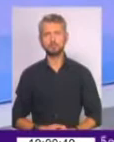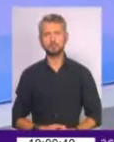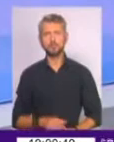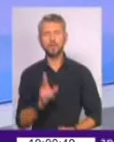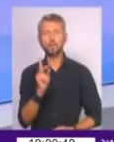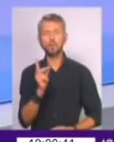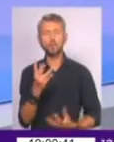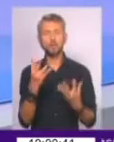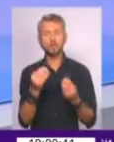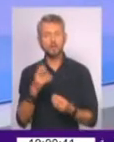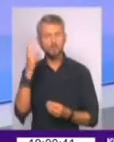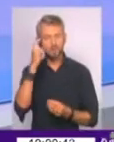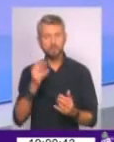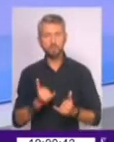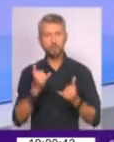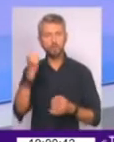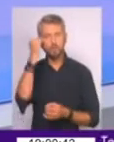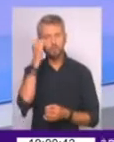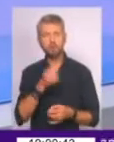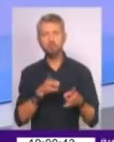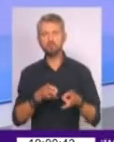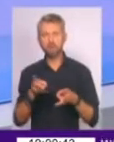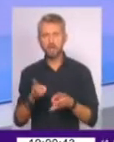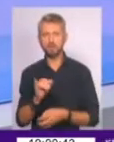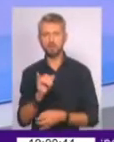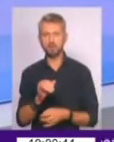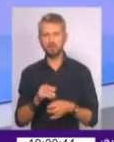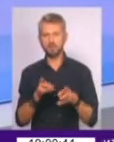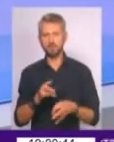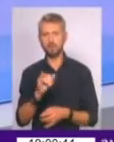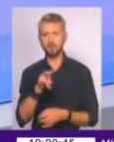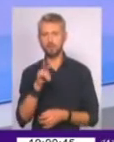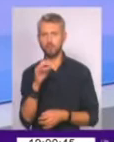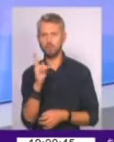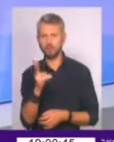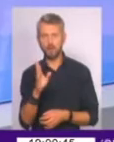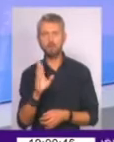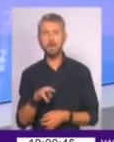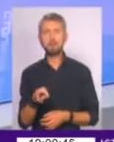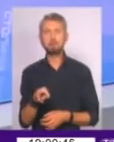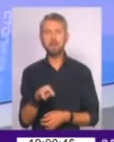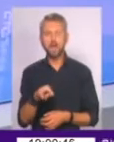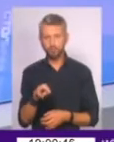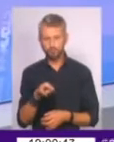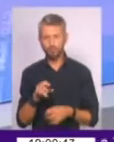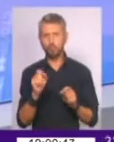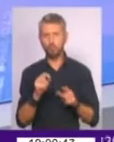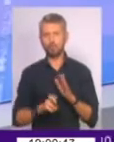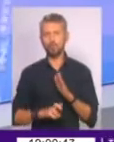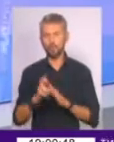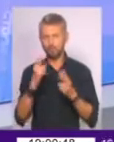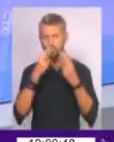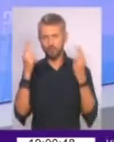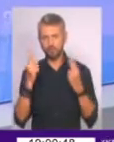Другий день поспіль у столиці вшановують пам'ять жертв Іловайської трагедії. У Михайлівському Золотоверхому монастирі за загиблими відправили